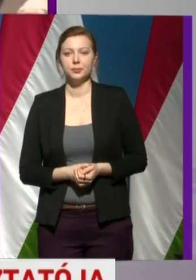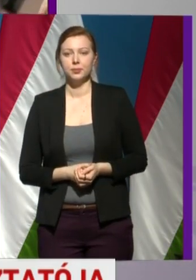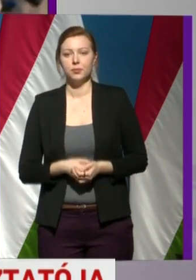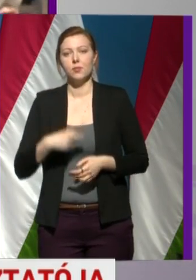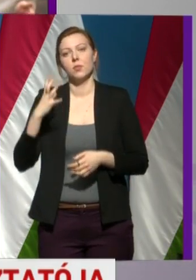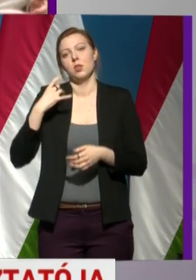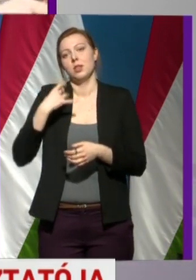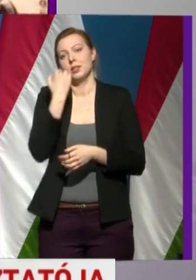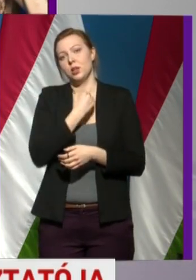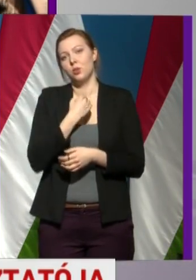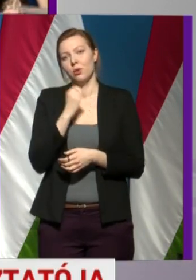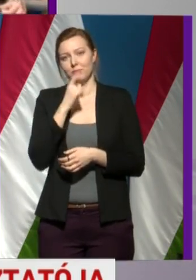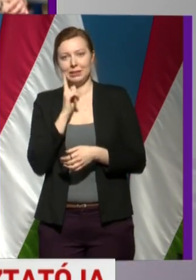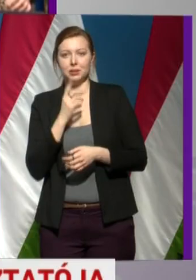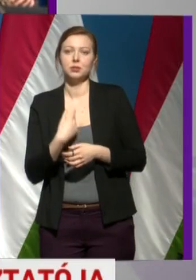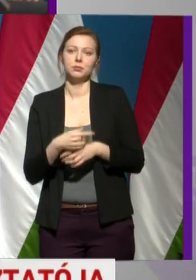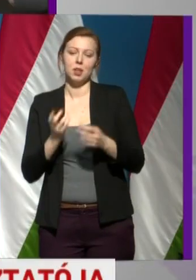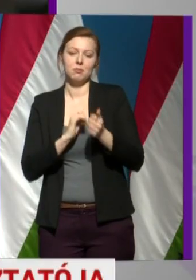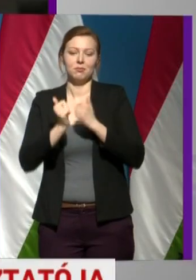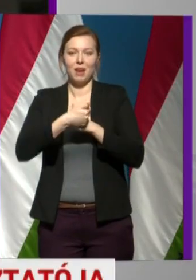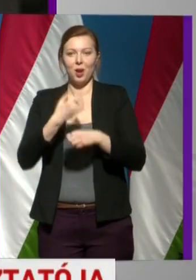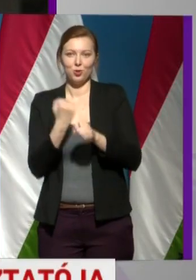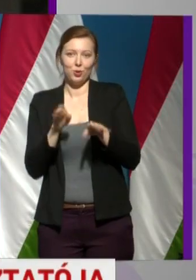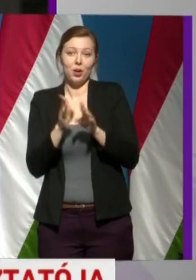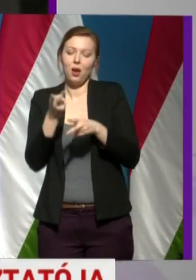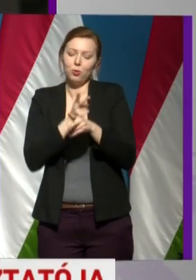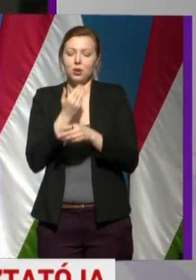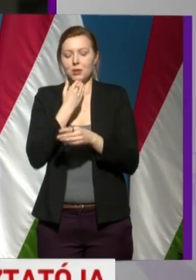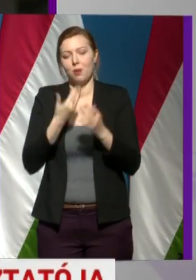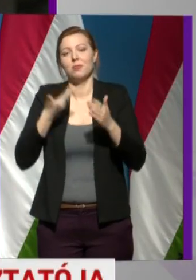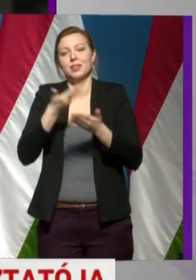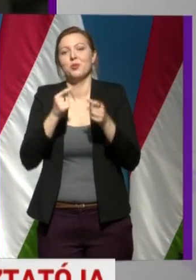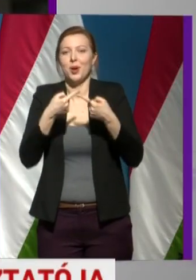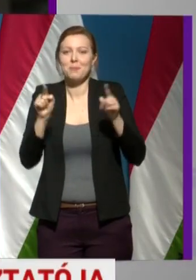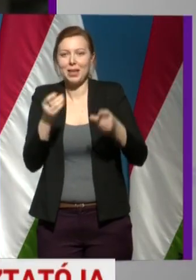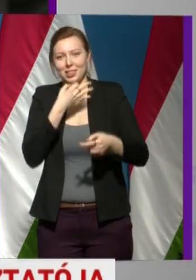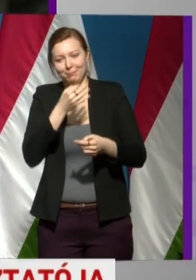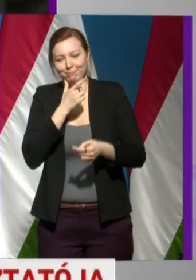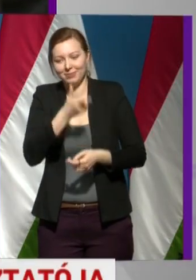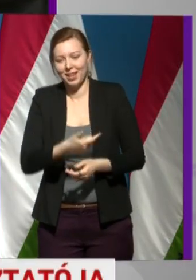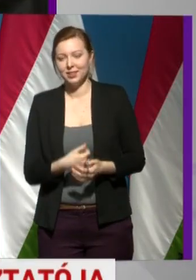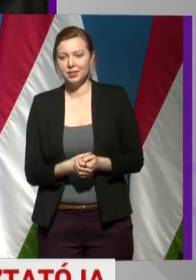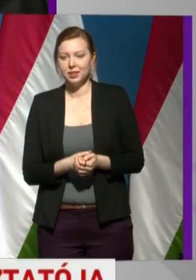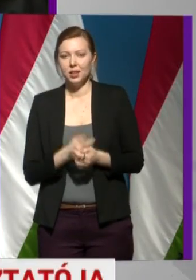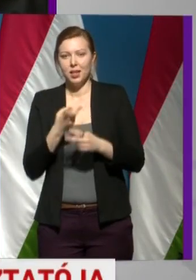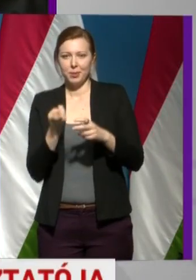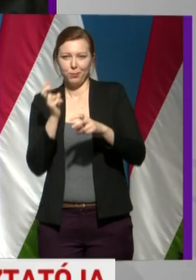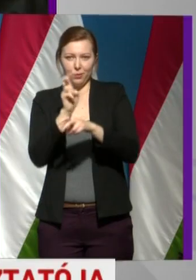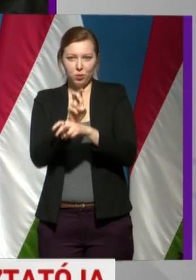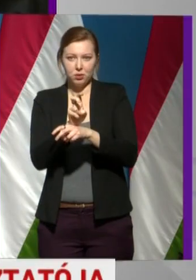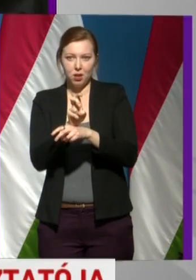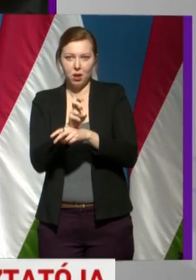Nagy Eszter Dóra, MTI, megelőzött a kollega a kérdéssel, én is ezt szerettem volna feltenni, úgyhogy kihasználok egy másik lehetőséget. De ehhez annyit kapcsolódnék,